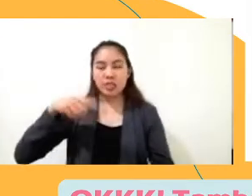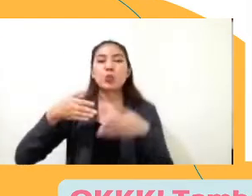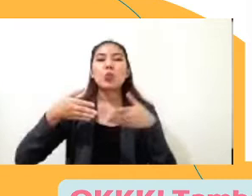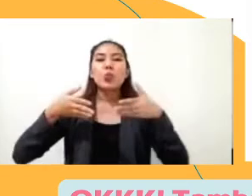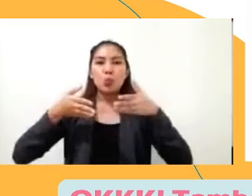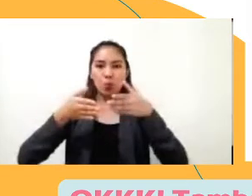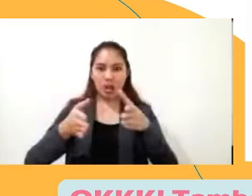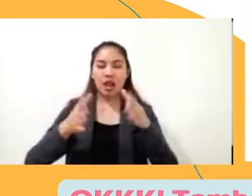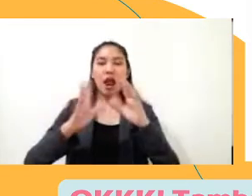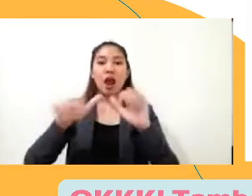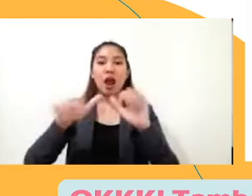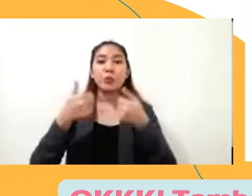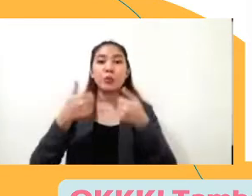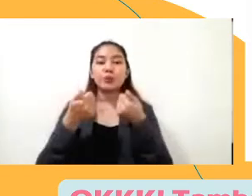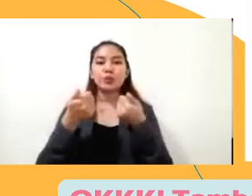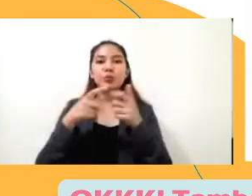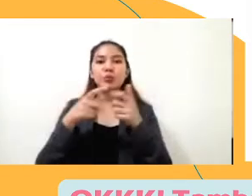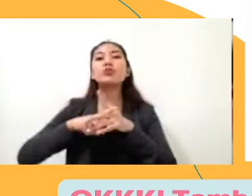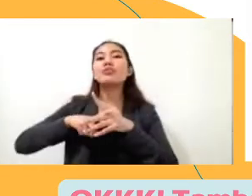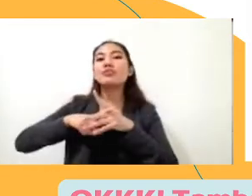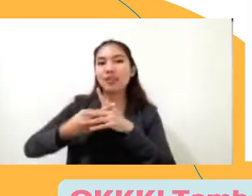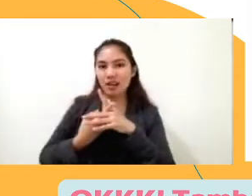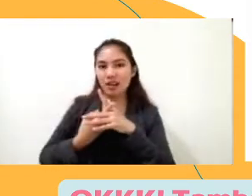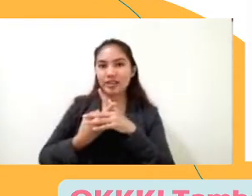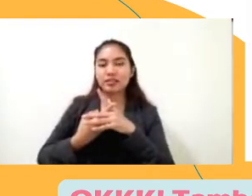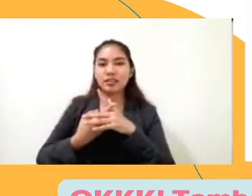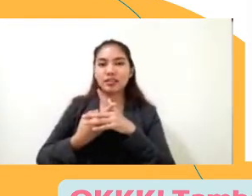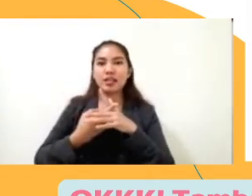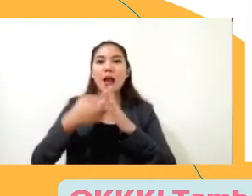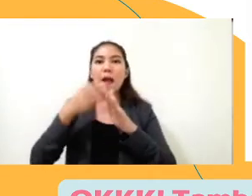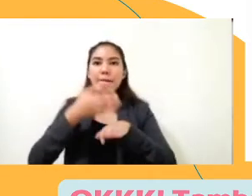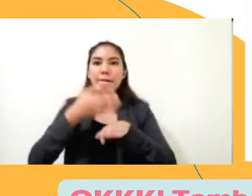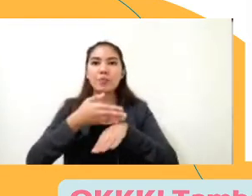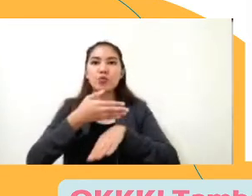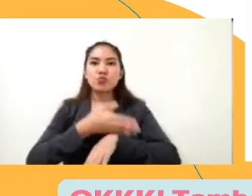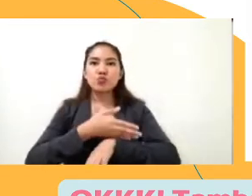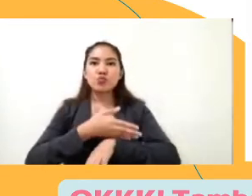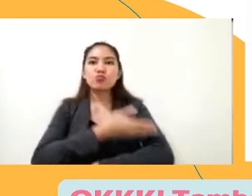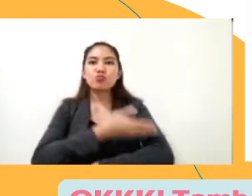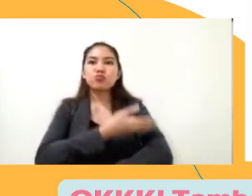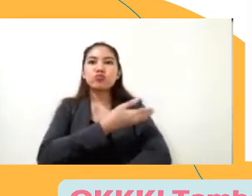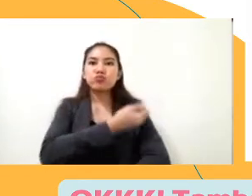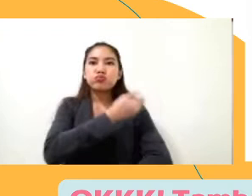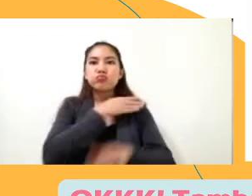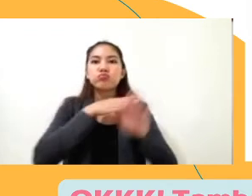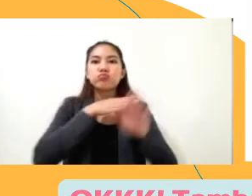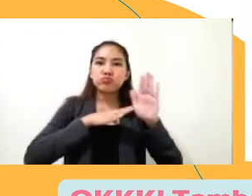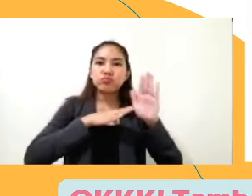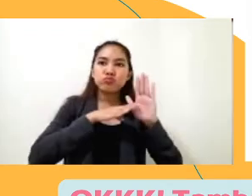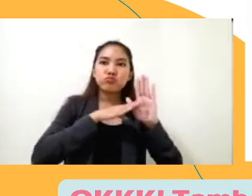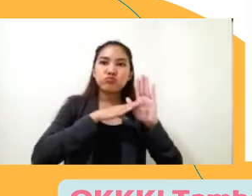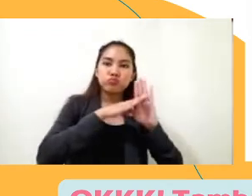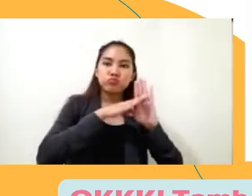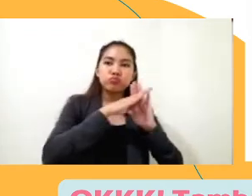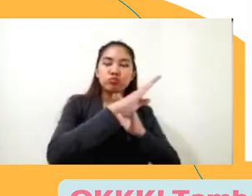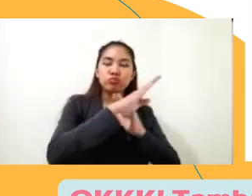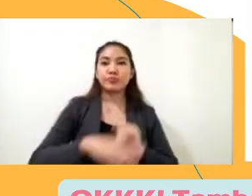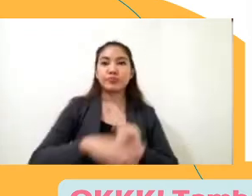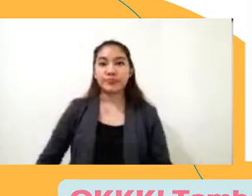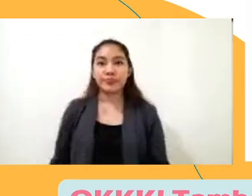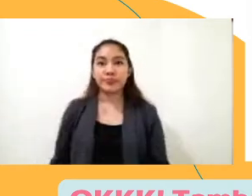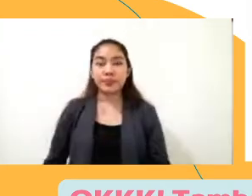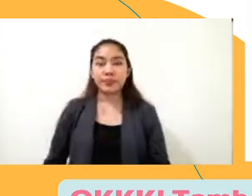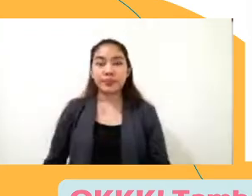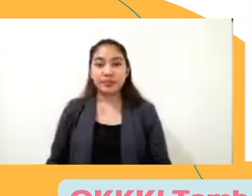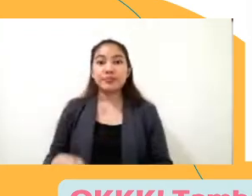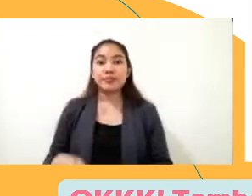pwedeng masimulan yung ating pag-unlad or tuloy-tuloy na development. Diba? So sa mga susunod na minuto, so